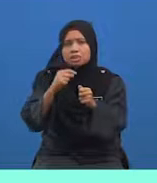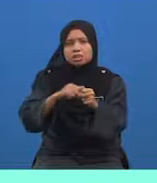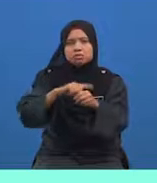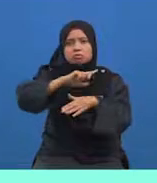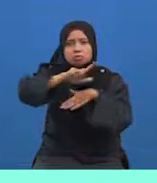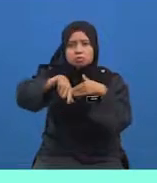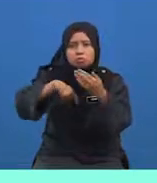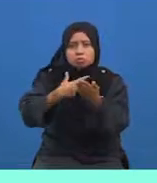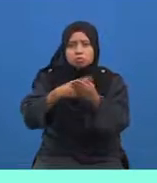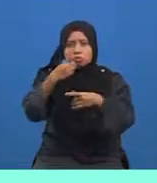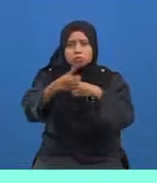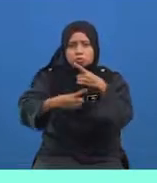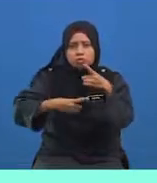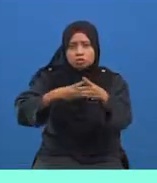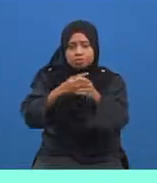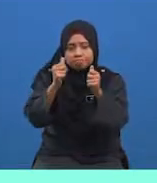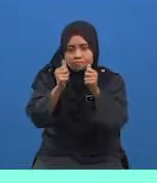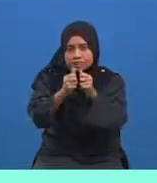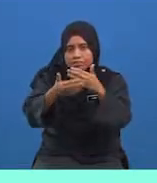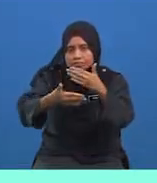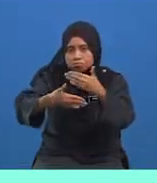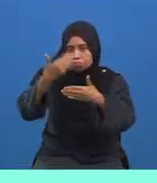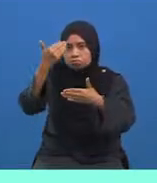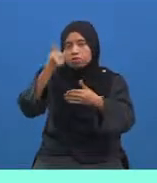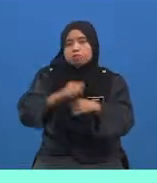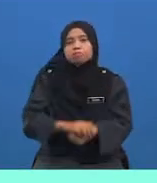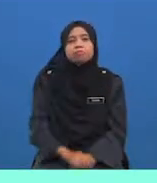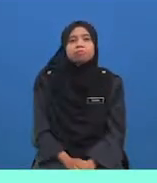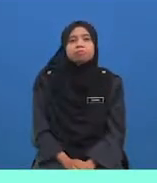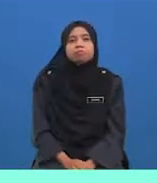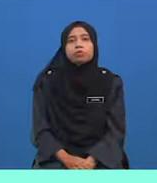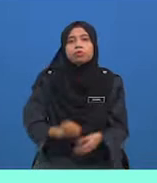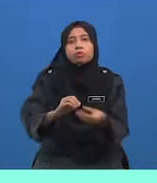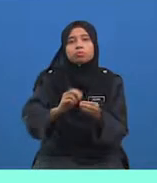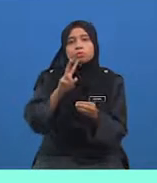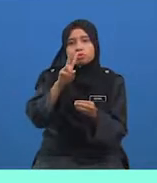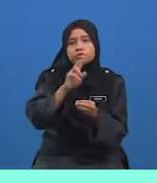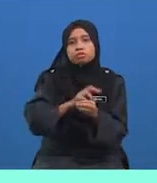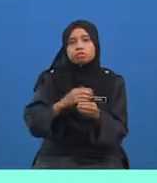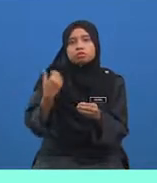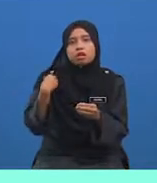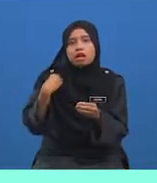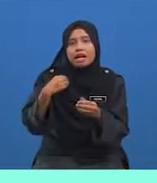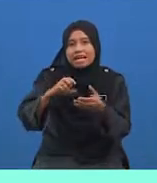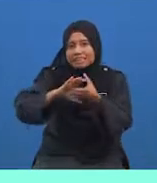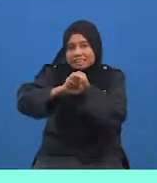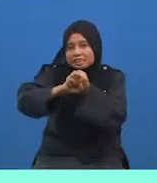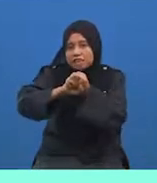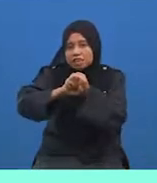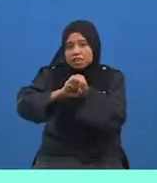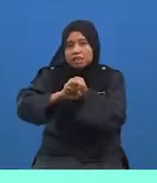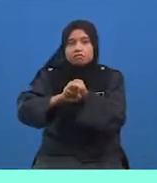sahaja di seluruh dunia dengan mudah. Yang kedua adalah